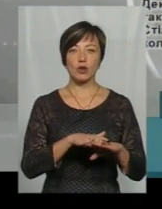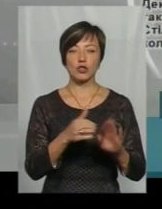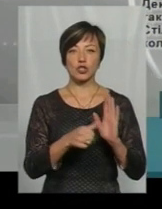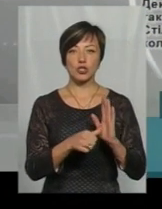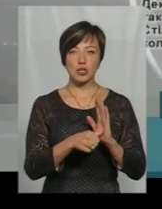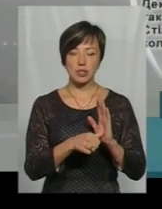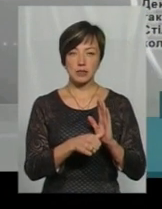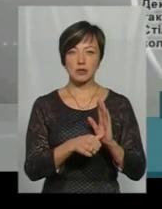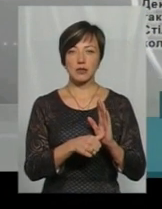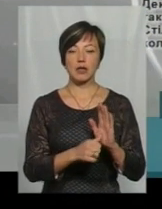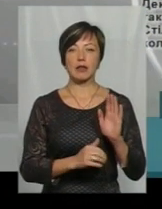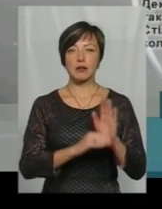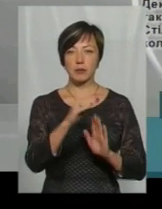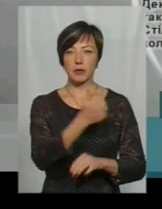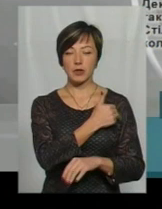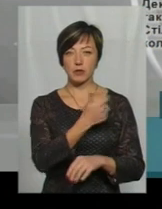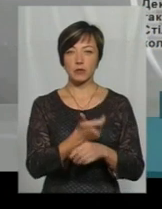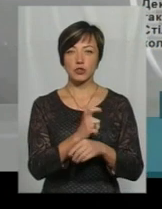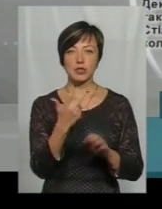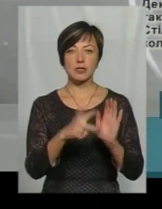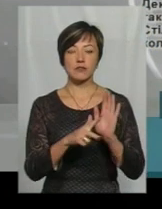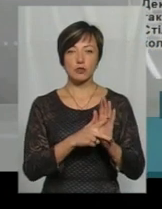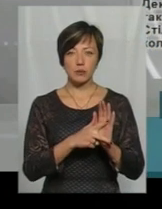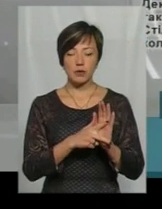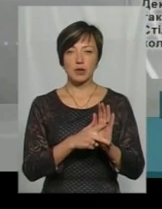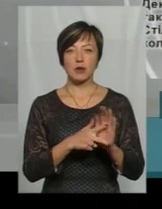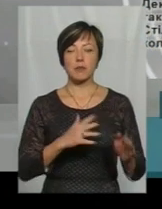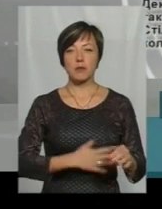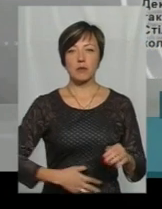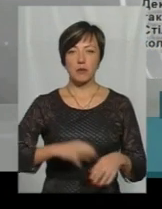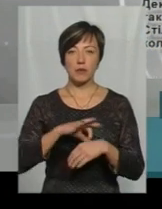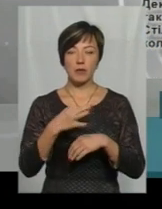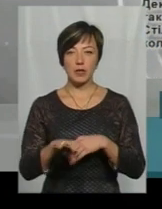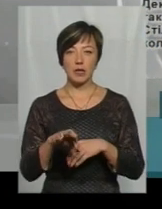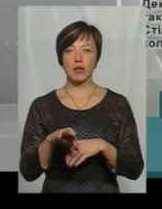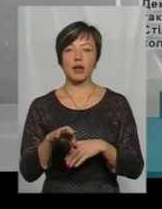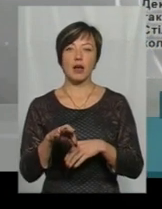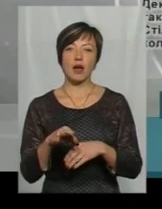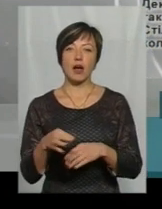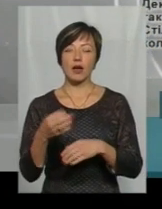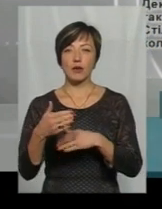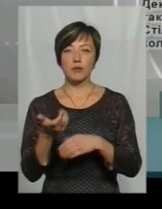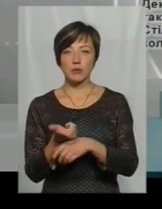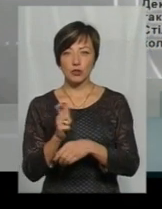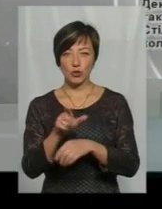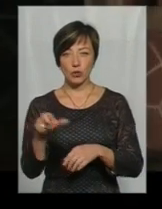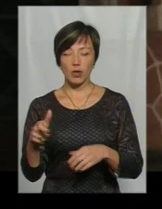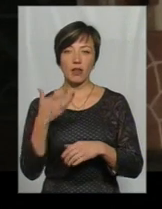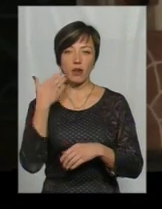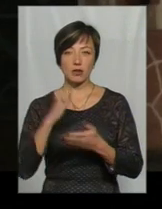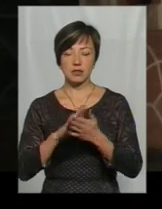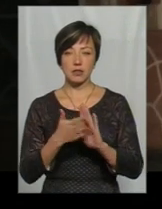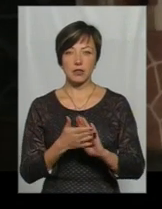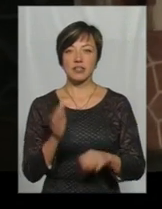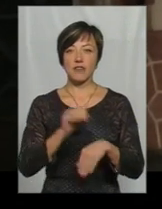6 у нас. Добрина температура, температура більше 38, біль в животі. Десь скільки ж само, ближче до легкого стану. За